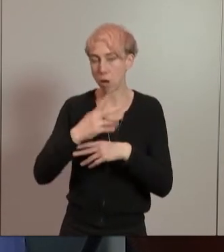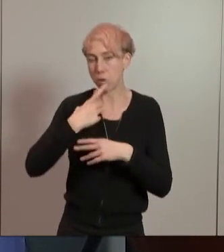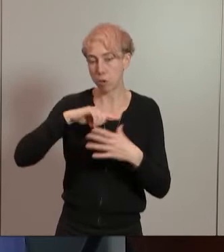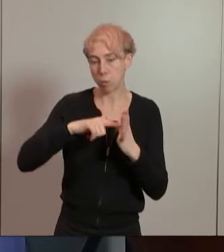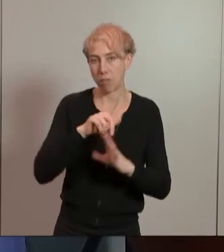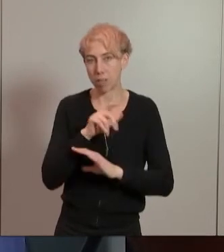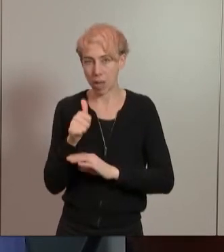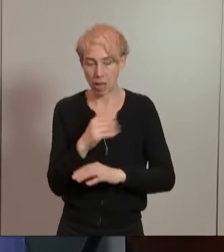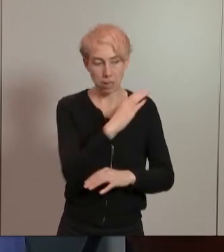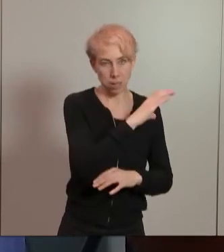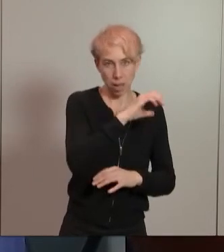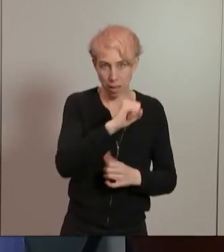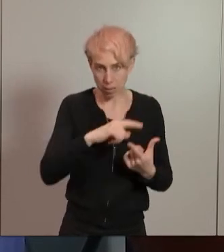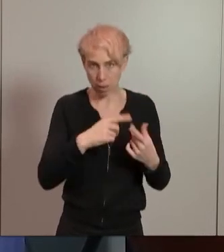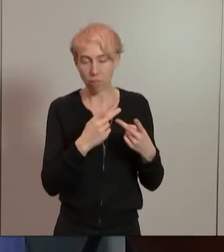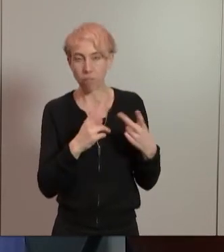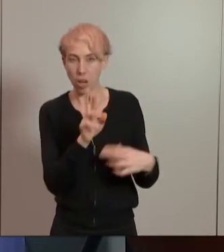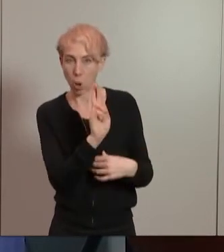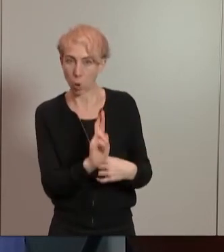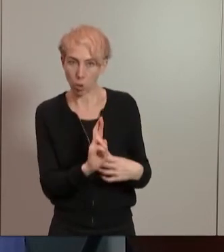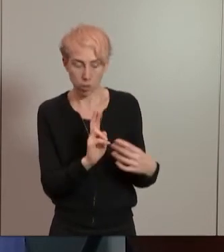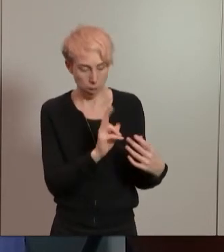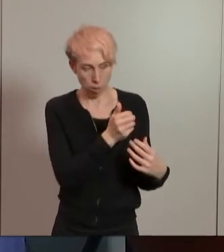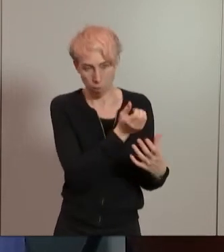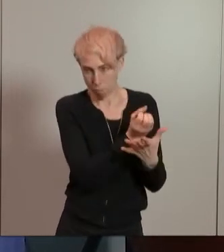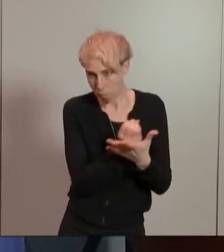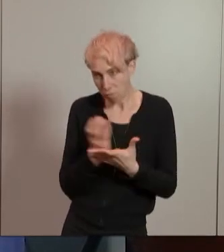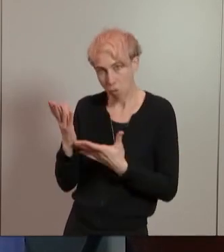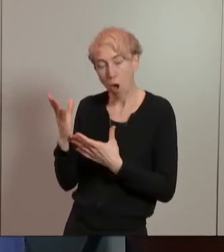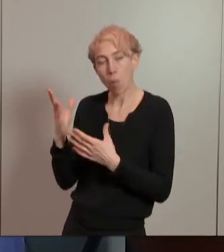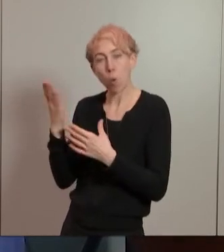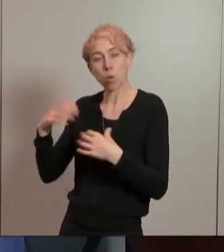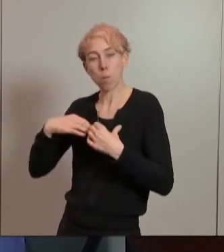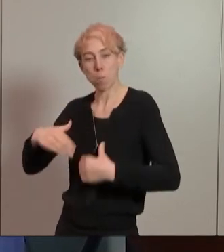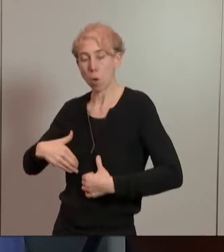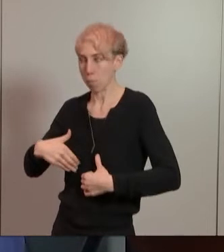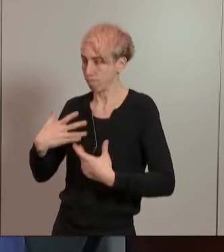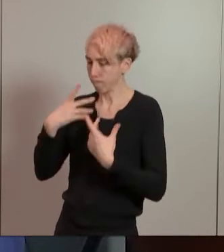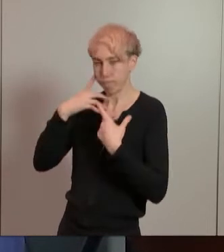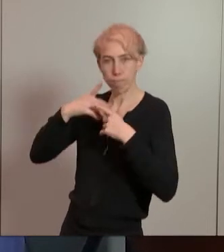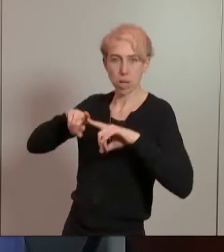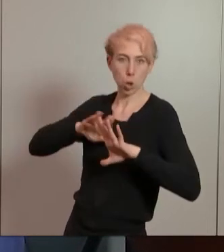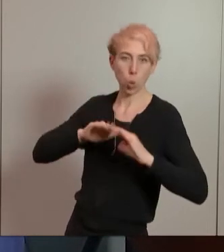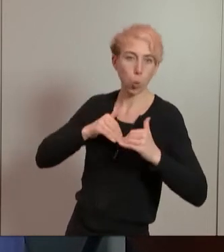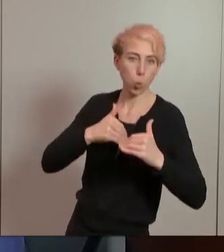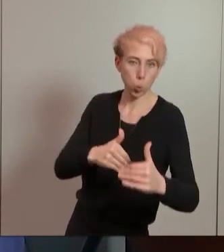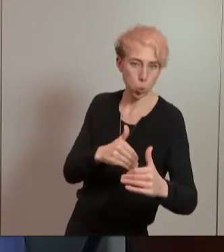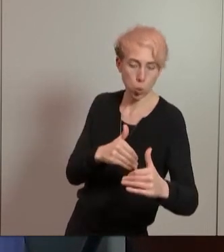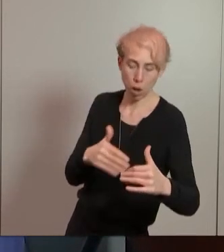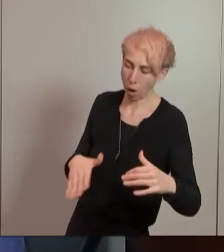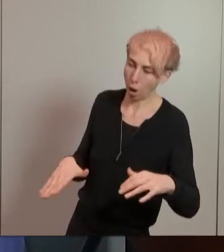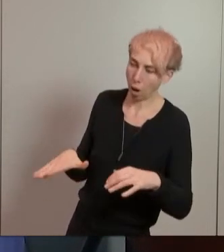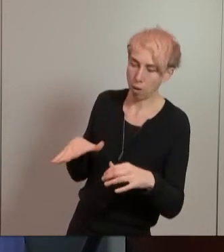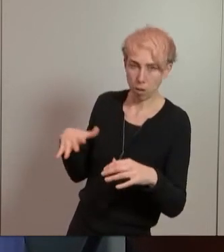le CCAS et la ville de Rezé ont fait connaître aux autres membres du GCSMS leur décision de ne pas poursuivre l'intégration pleine et